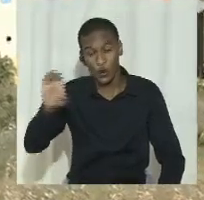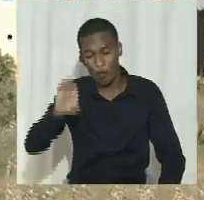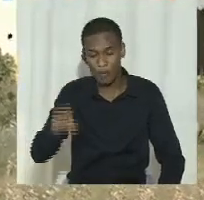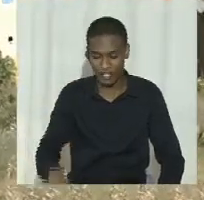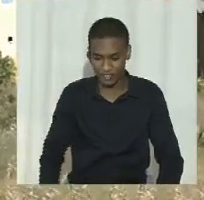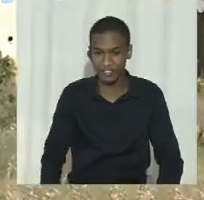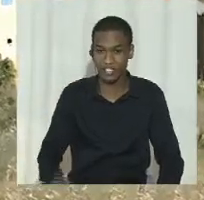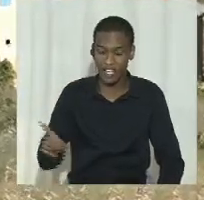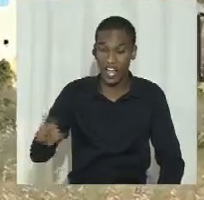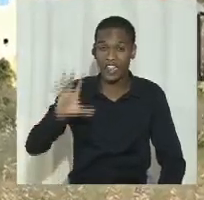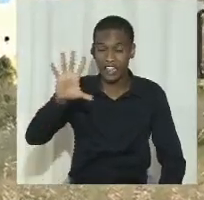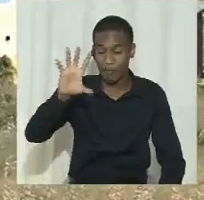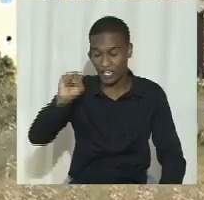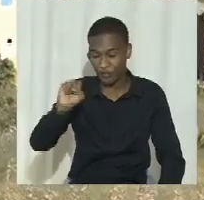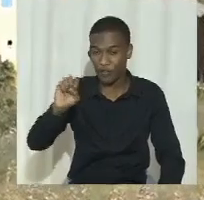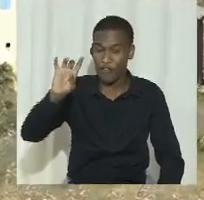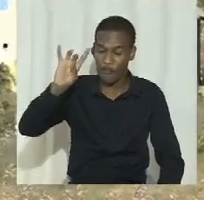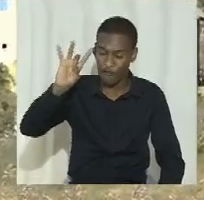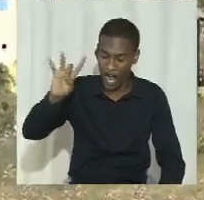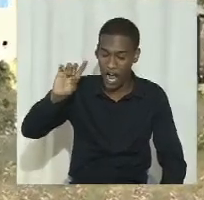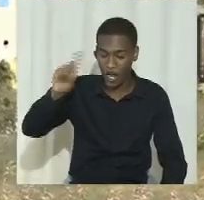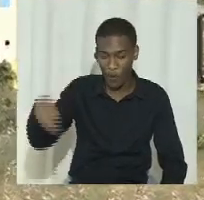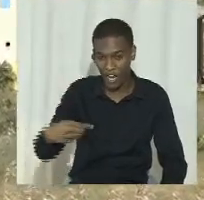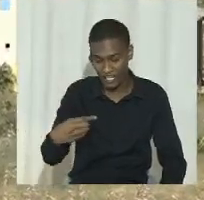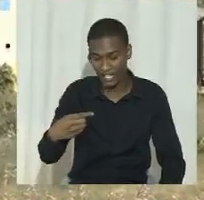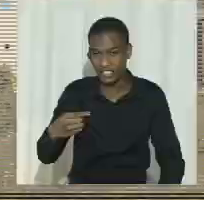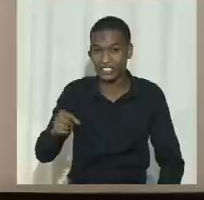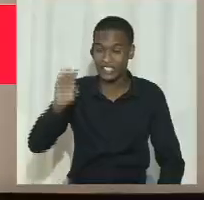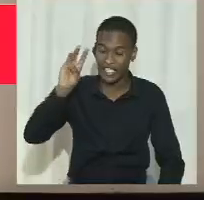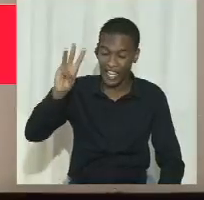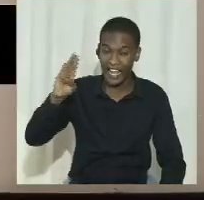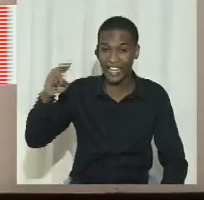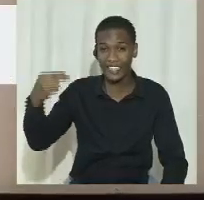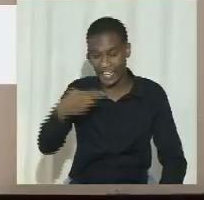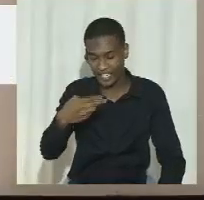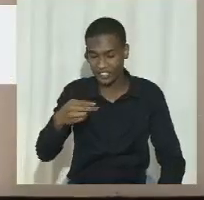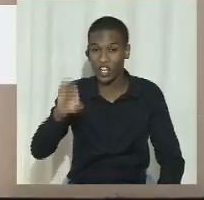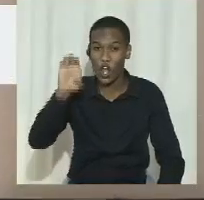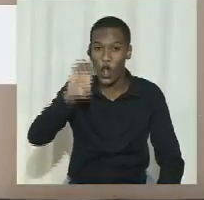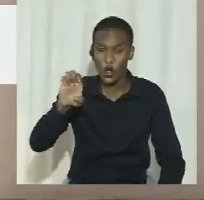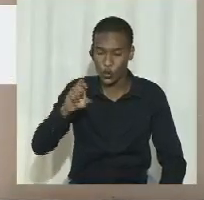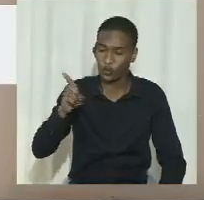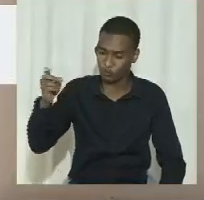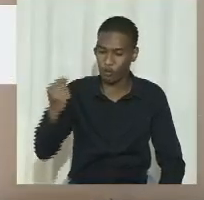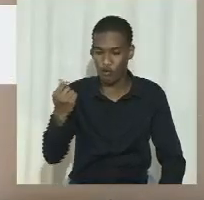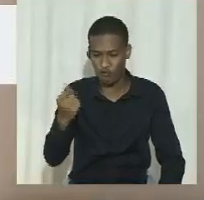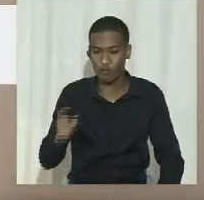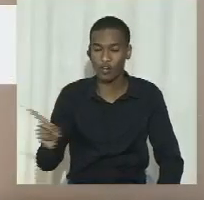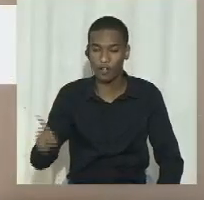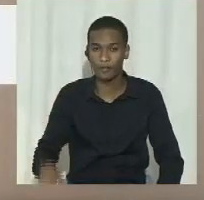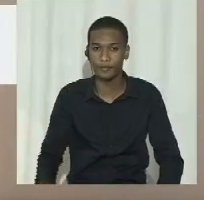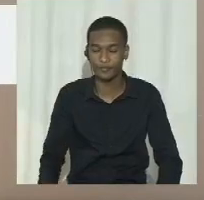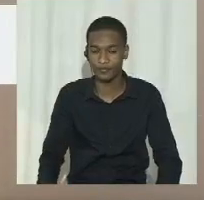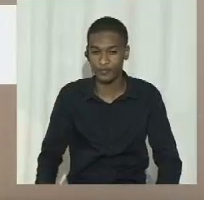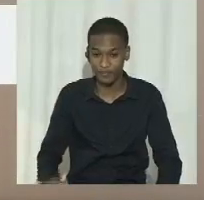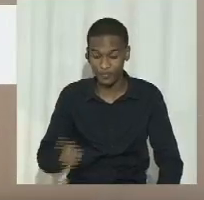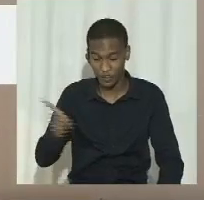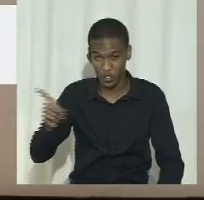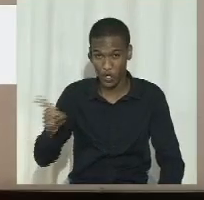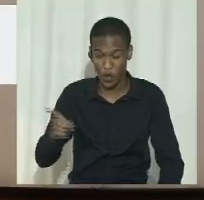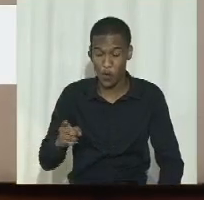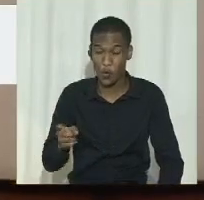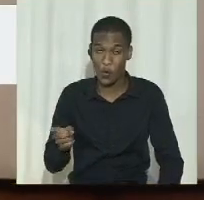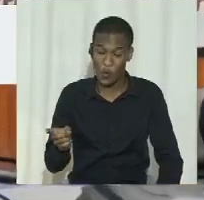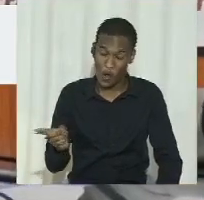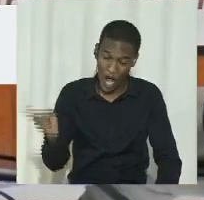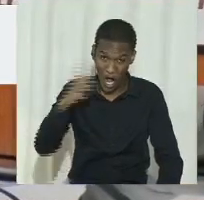sy 8000 sy 9000 euro. Fantatra io tao anatin'ity andro iraisam-pirenena ho an'ny tany izay natoetra teto amin'ny